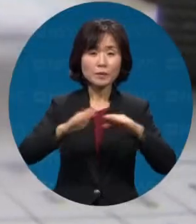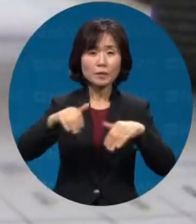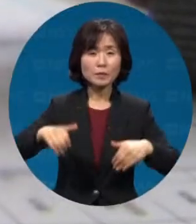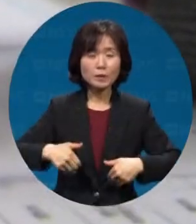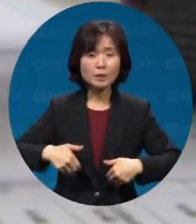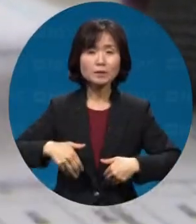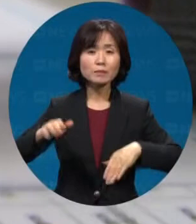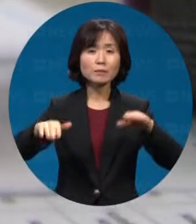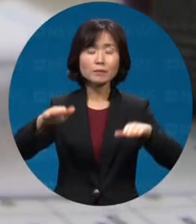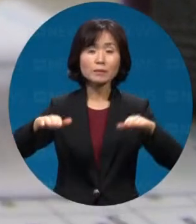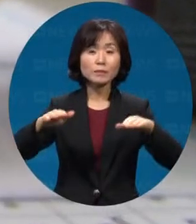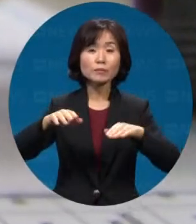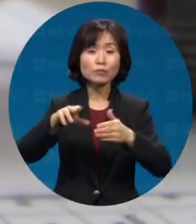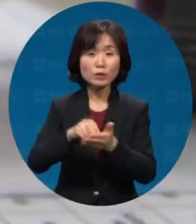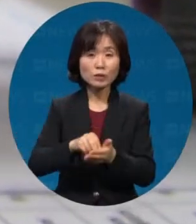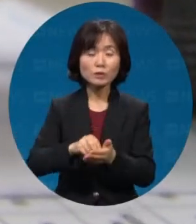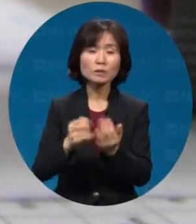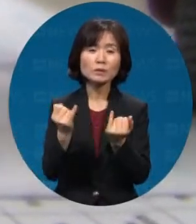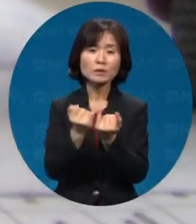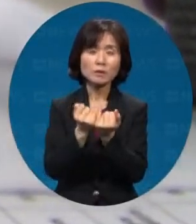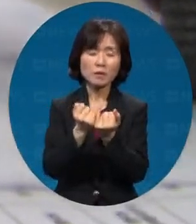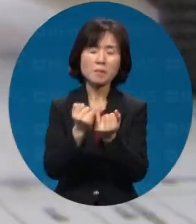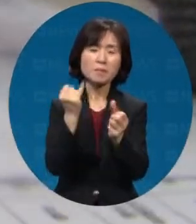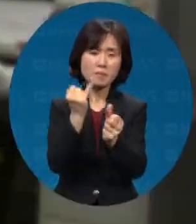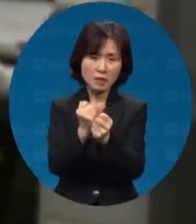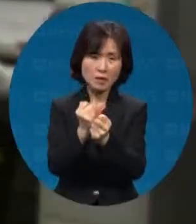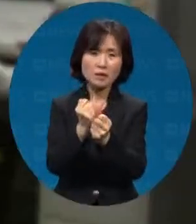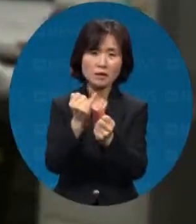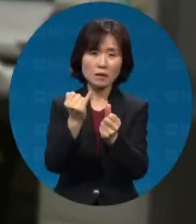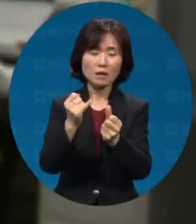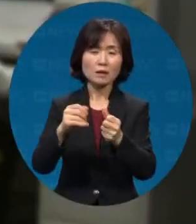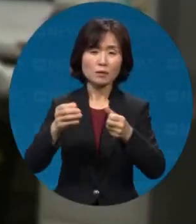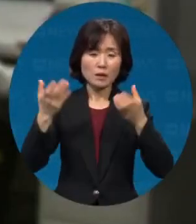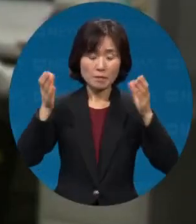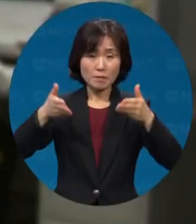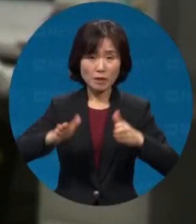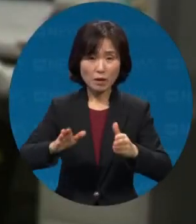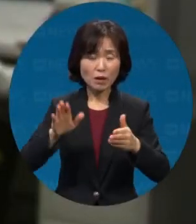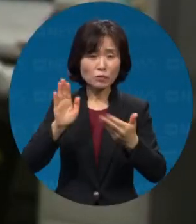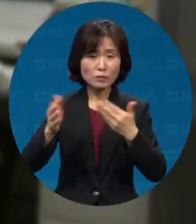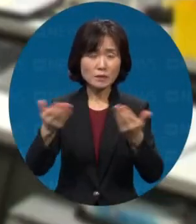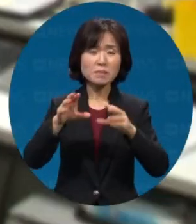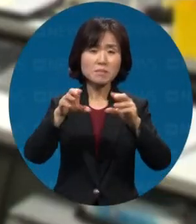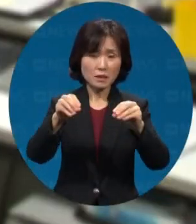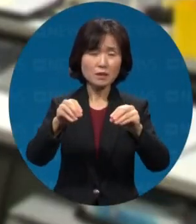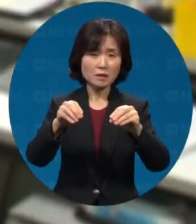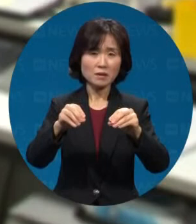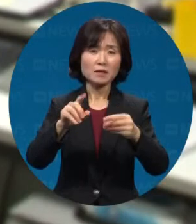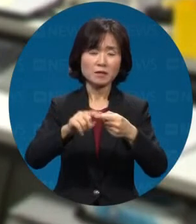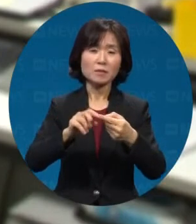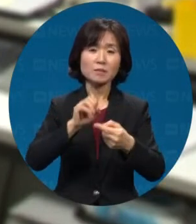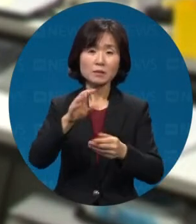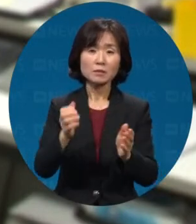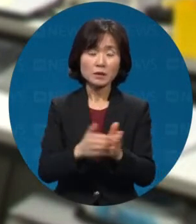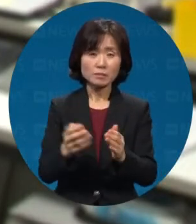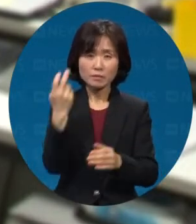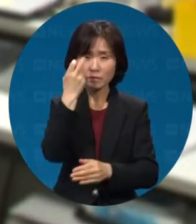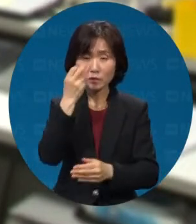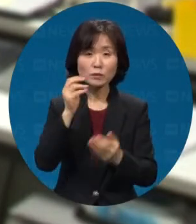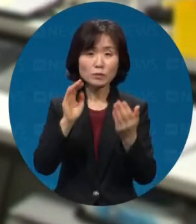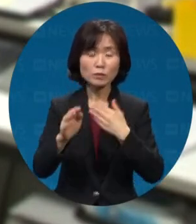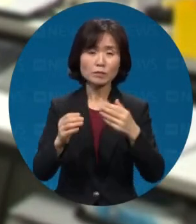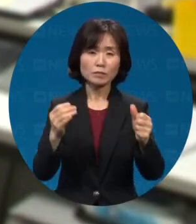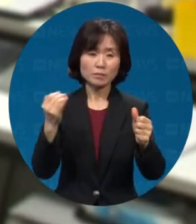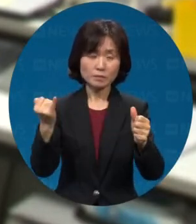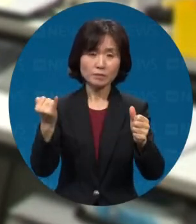불평등 문제로 여성의 경력 단절을 꼽았습니다 여성가족부는 이번 실태조사를 바탕으로 제 3차 양성평등